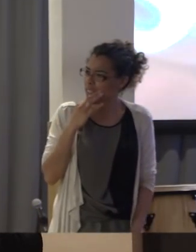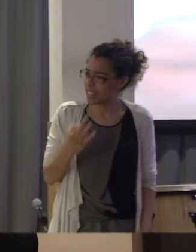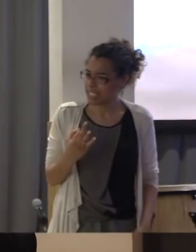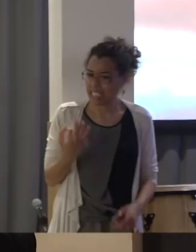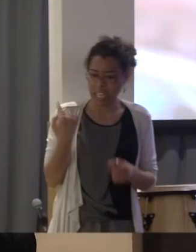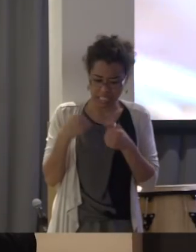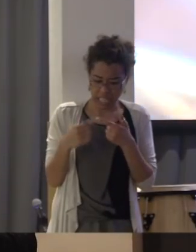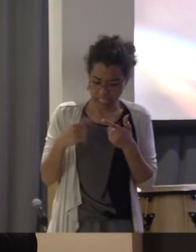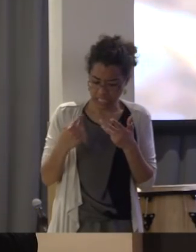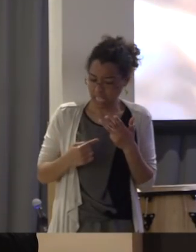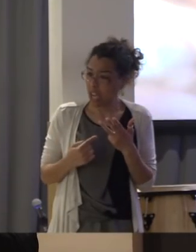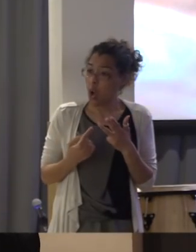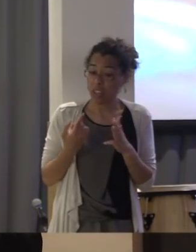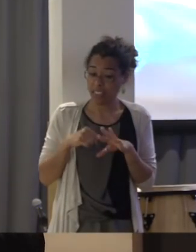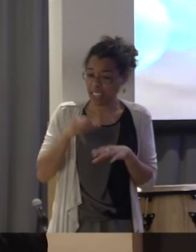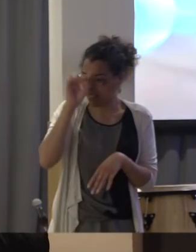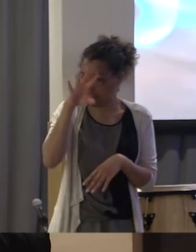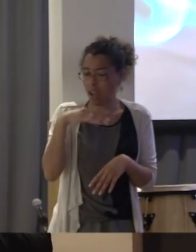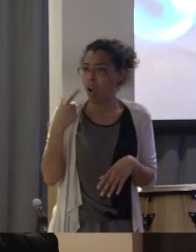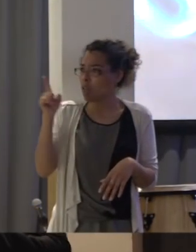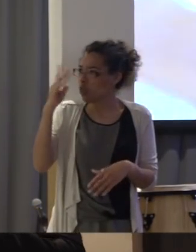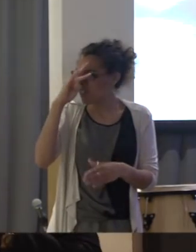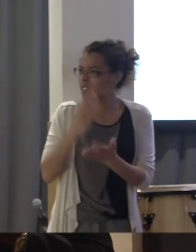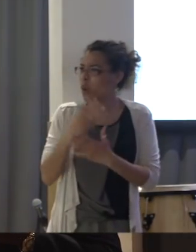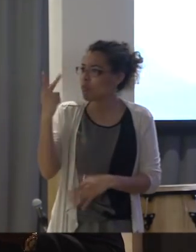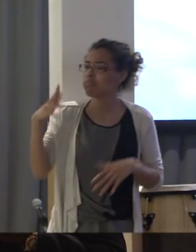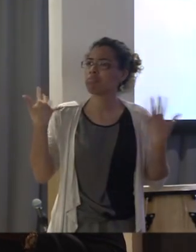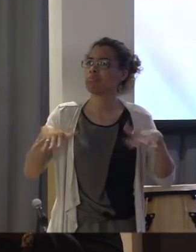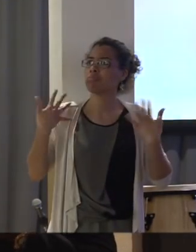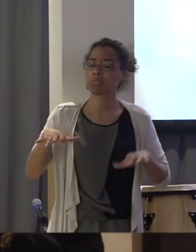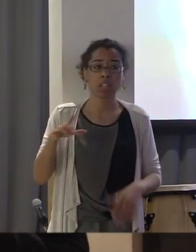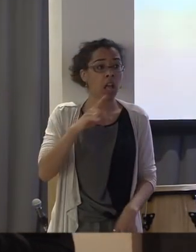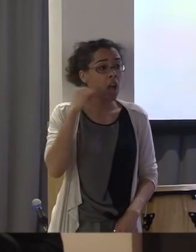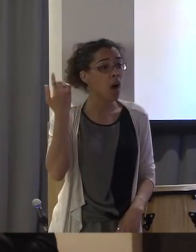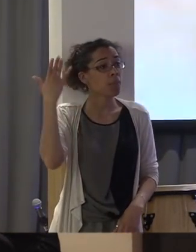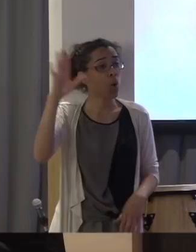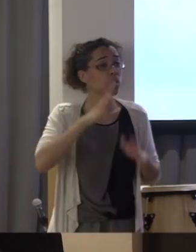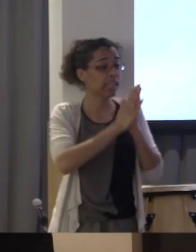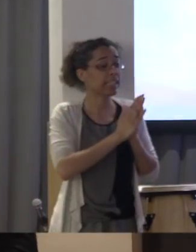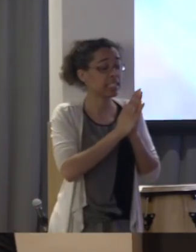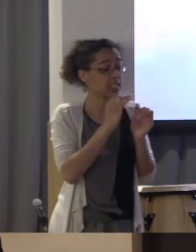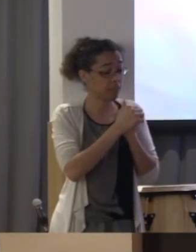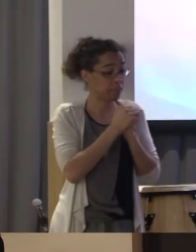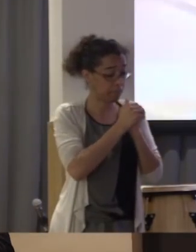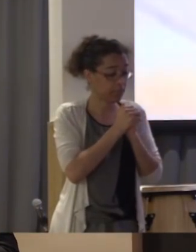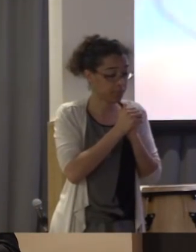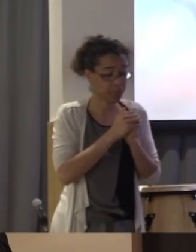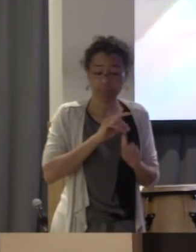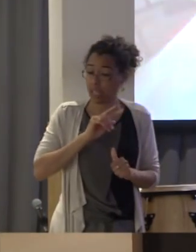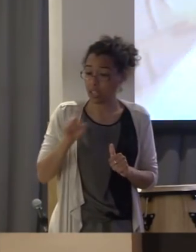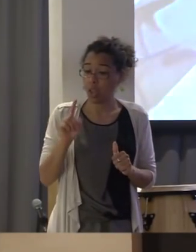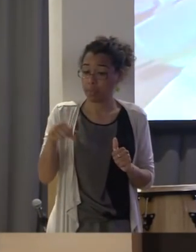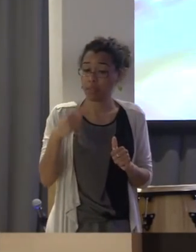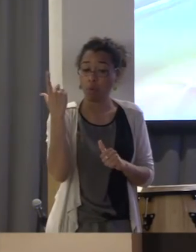dit ça de toi. Mais quelle foi! Et cet homme qui priait dans une autre église, il a dit, non, je dois quitter